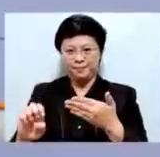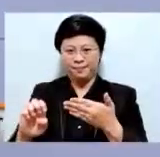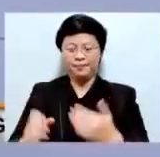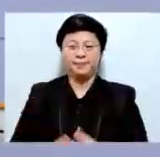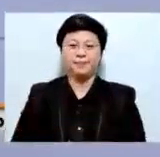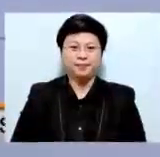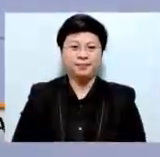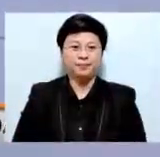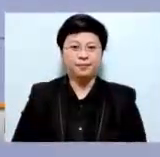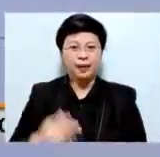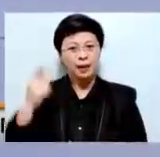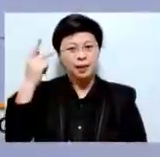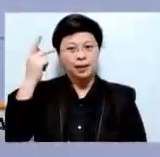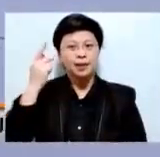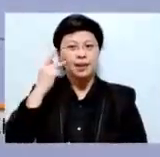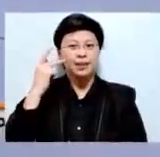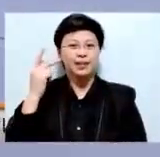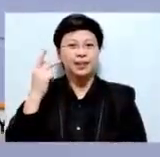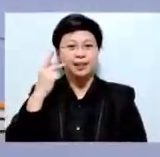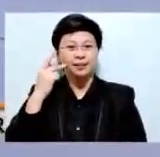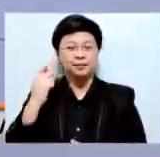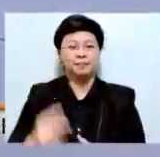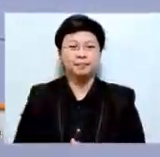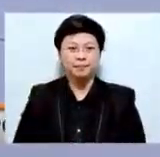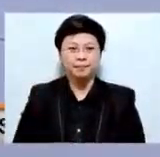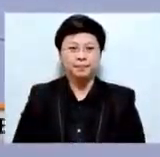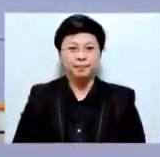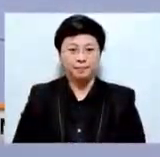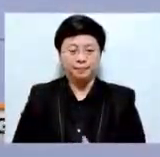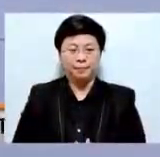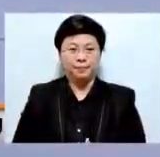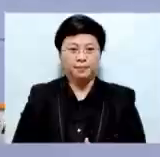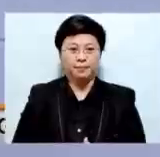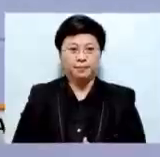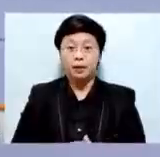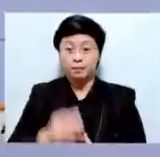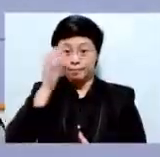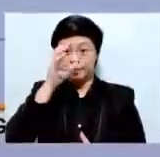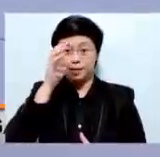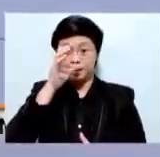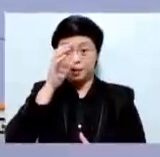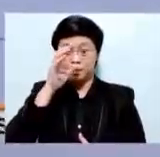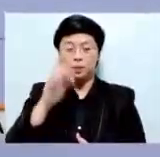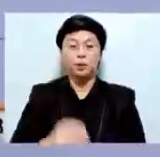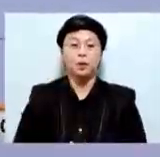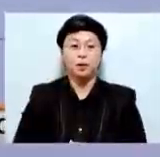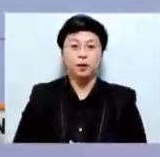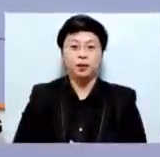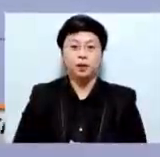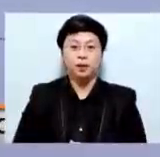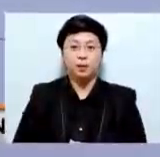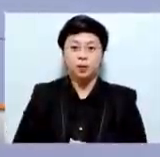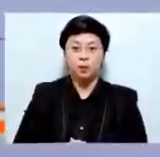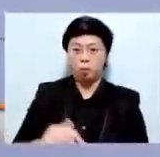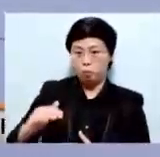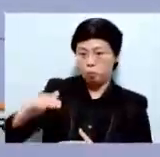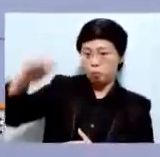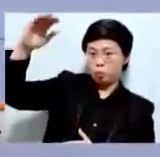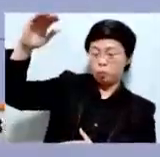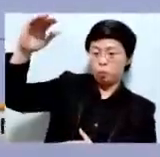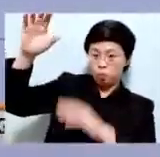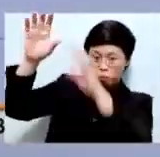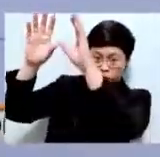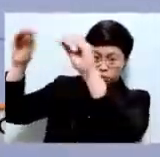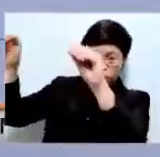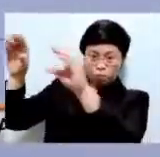Anep na Christmas feel sa atid ng ilang pinailawang atraksyon sa Cebu. May giant Christmas tree at may park pang may